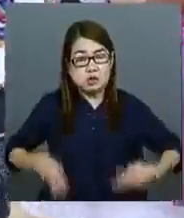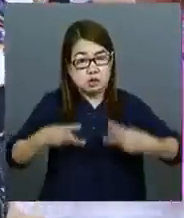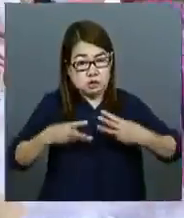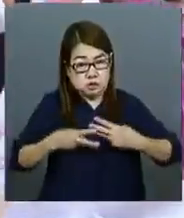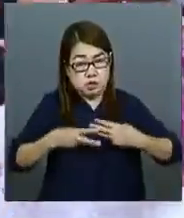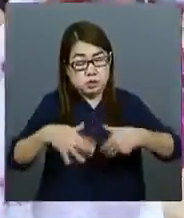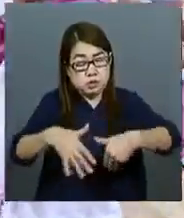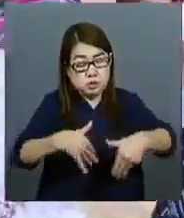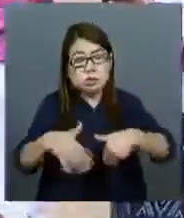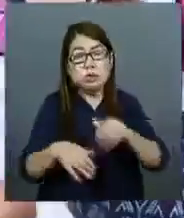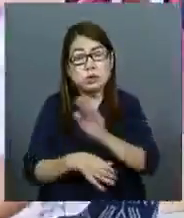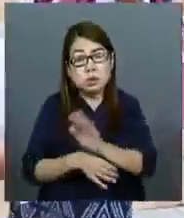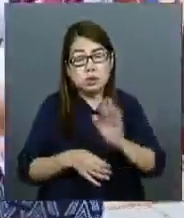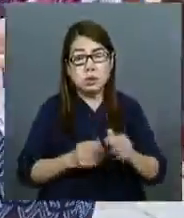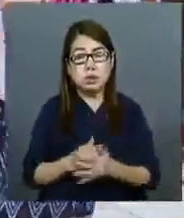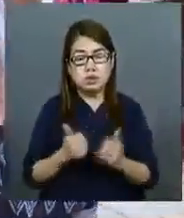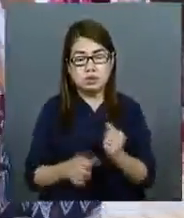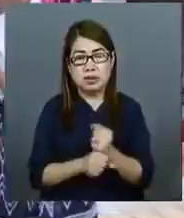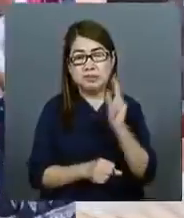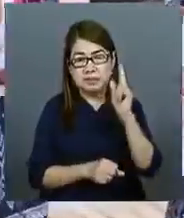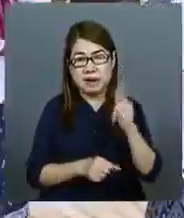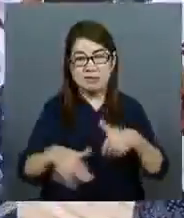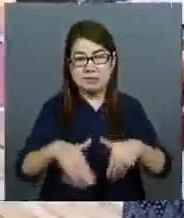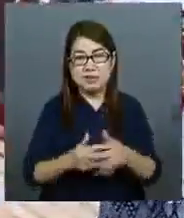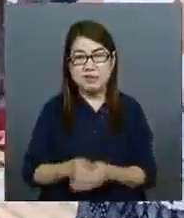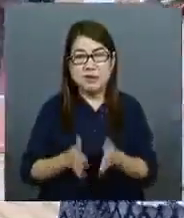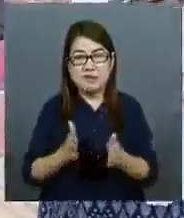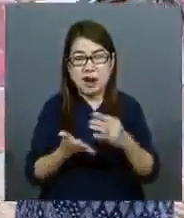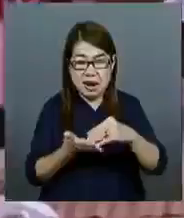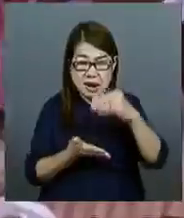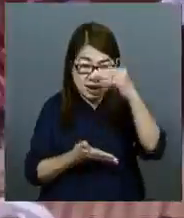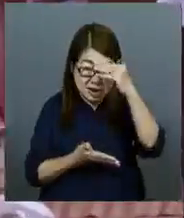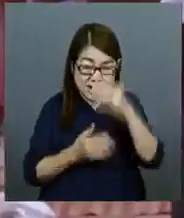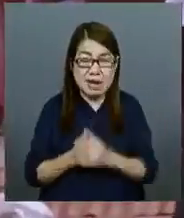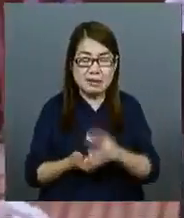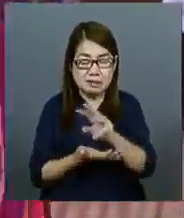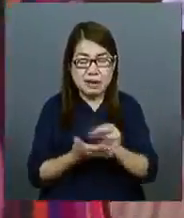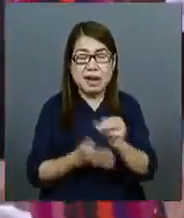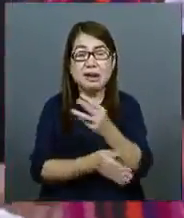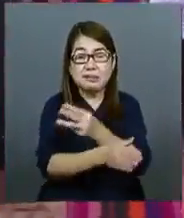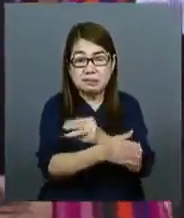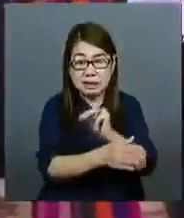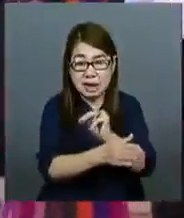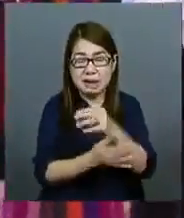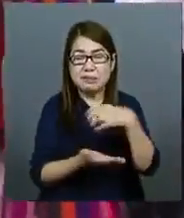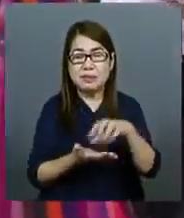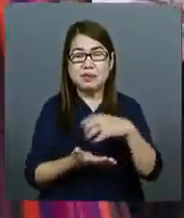เองอีกด้วยนักข่าวพลเมืองสาขานิเทศศาสตร์มหาวิทยาลัยมหาสารคามรายง